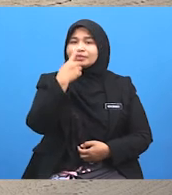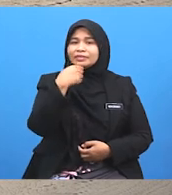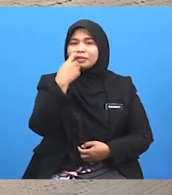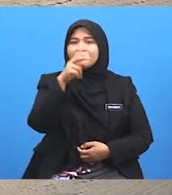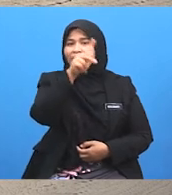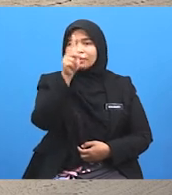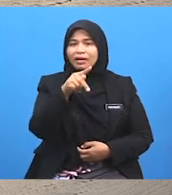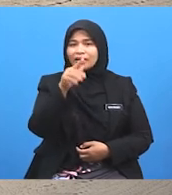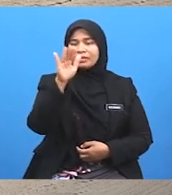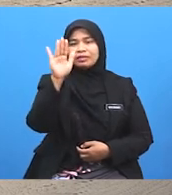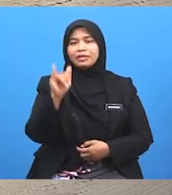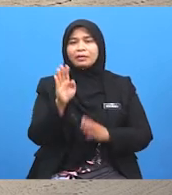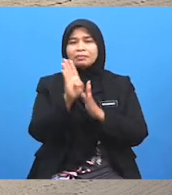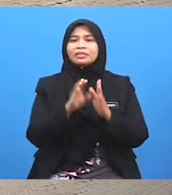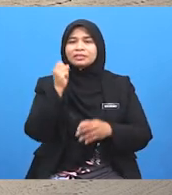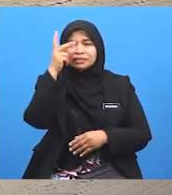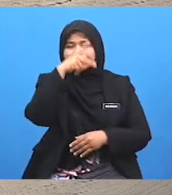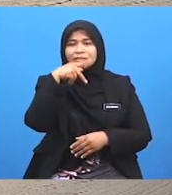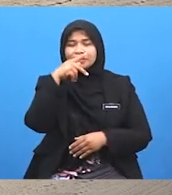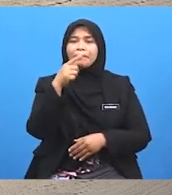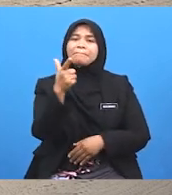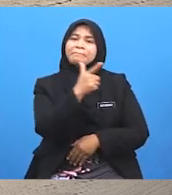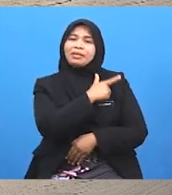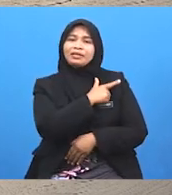Siapakah yang bersikap malas?